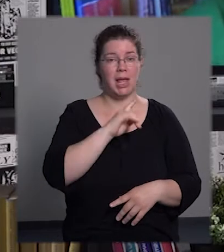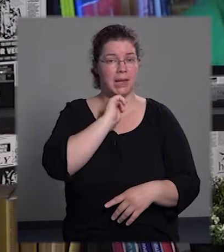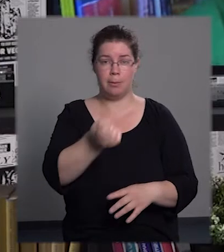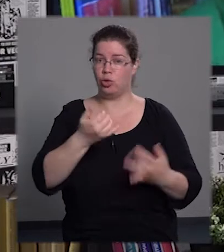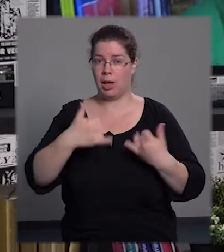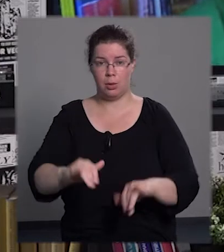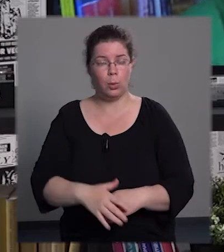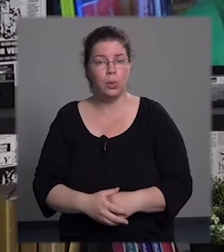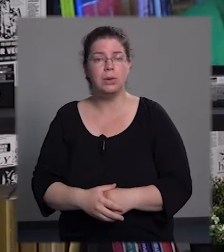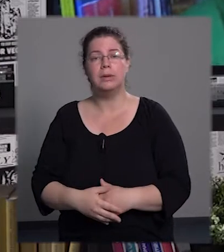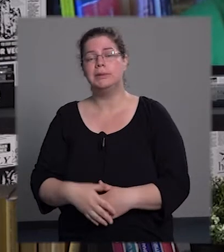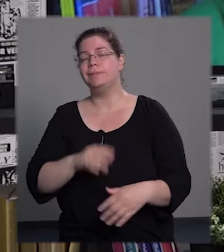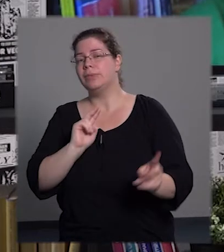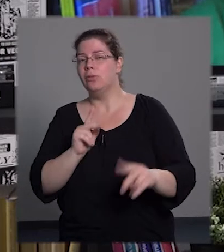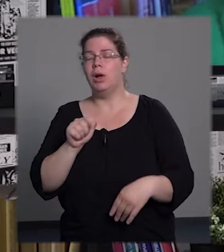indulása, valahogy